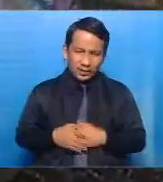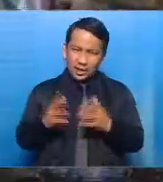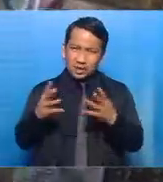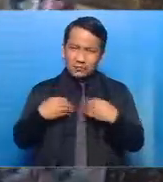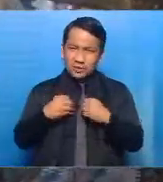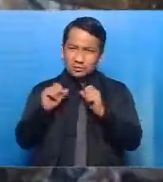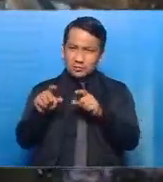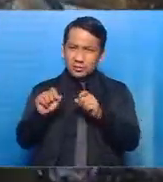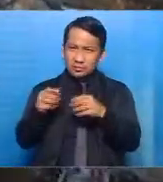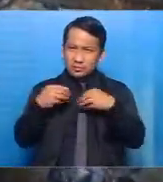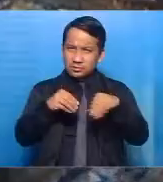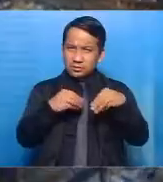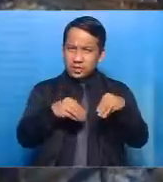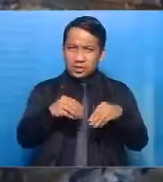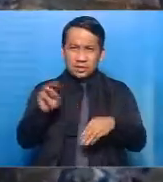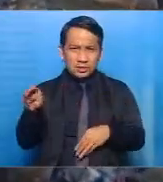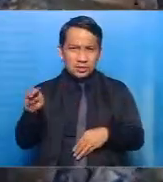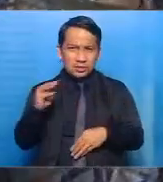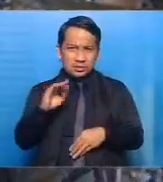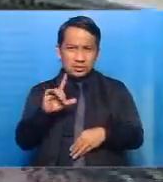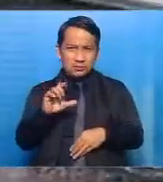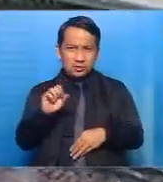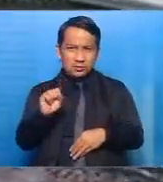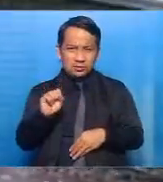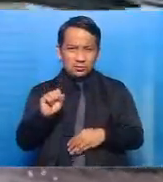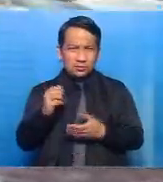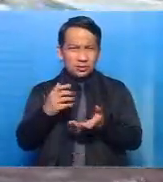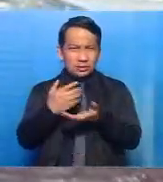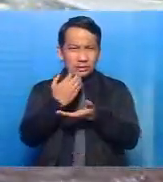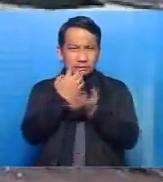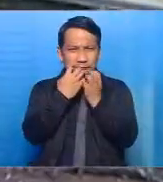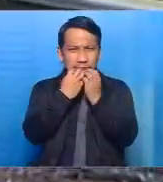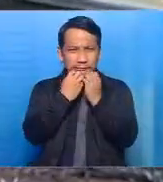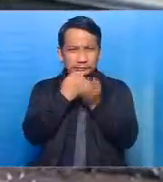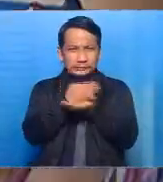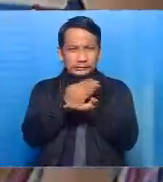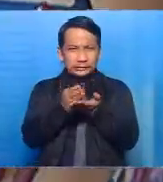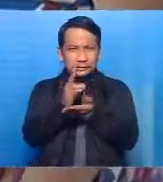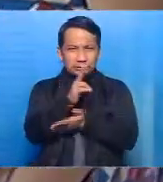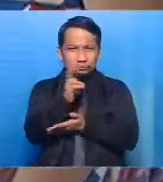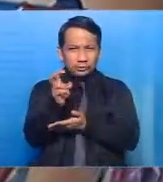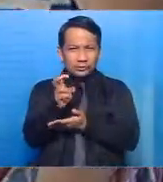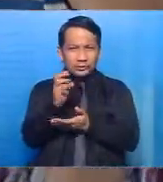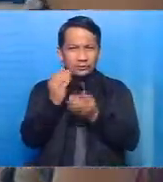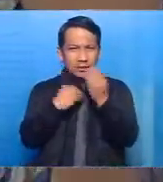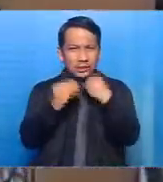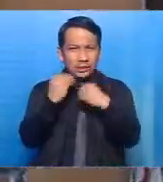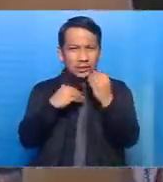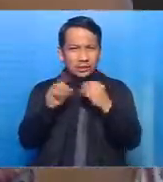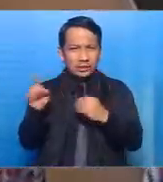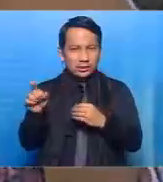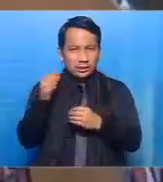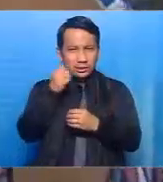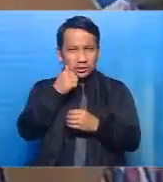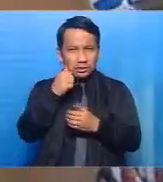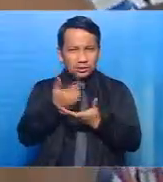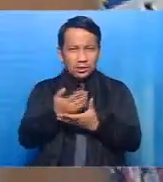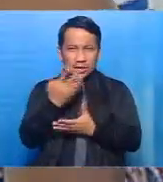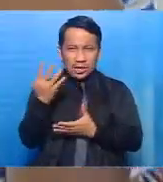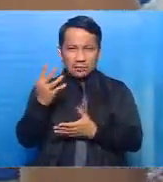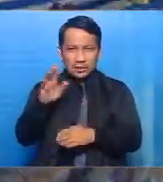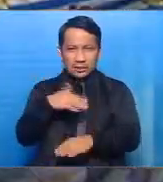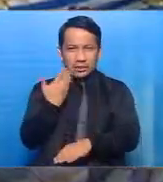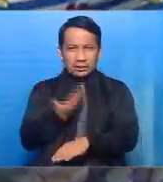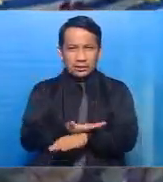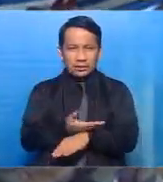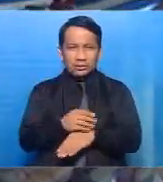Aminado ang tindera sa palengke na si Malu na hirap sa pagkasahin ng 200 pesos kada araw para sa pagkain nilang mag-asawa at apat nilang